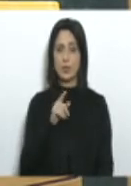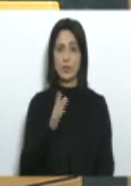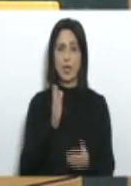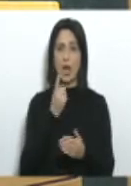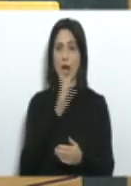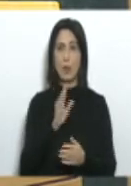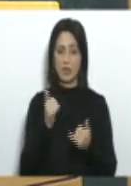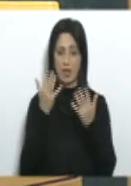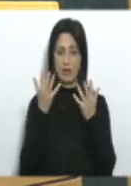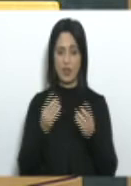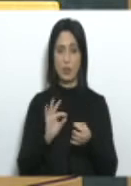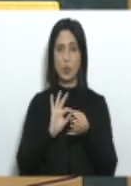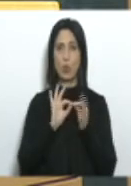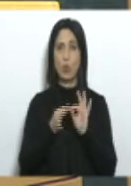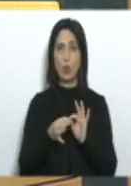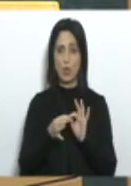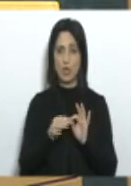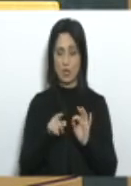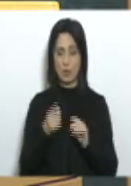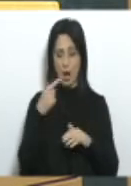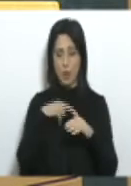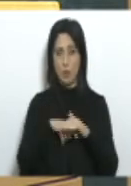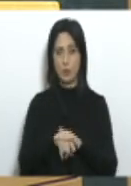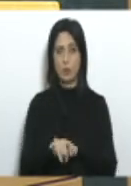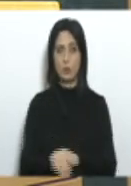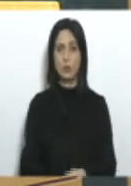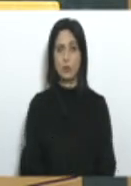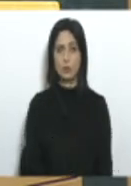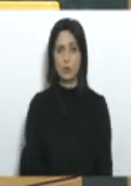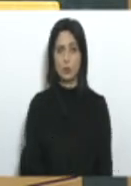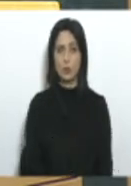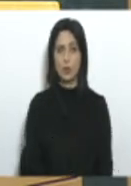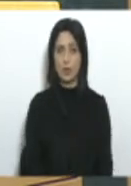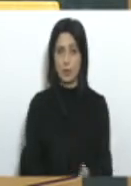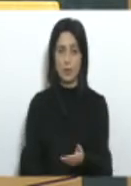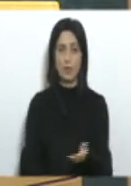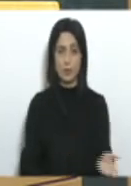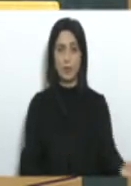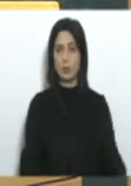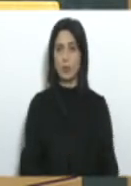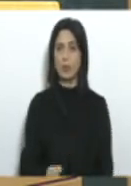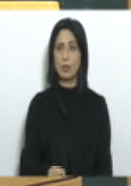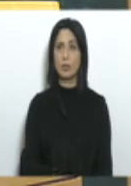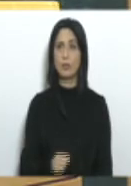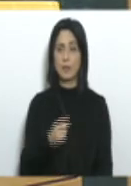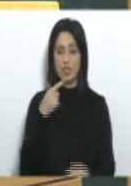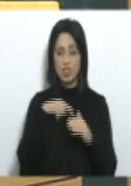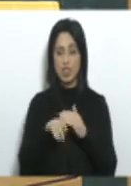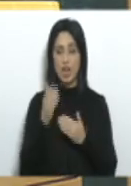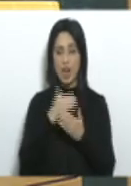მარტო დღევანდელი კონკრეტული მოცემულობიდან გამომდინარე, არამედ თვითონ არჩევნების შედეგებიდან